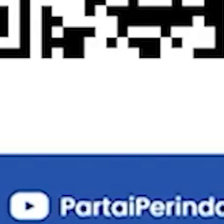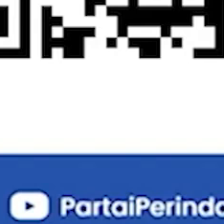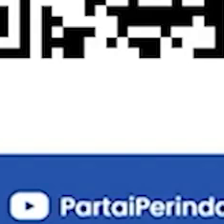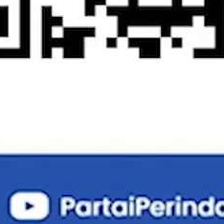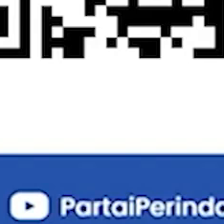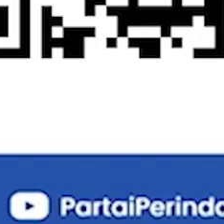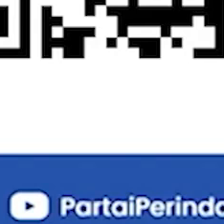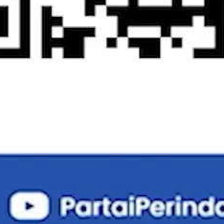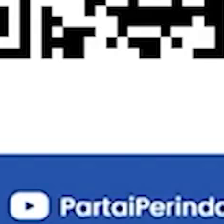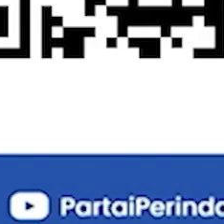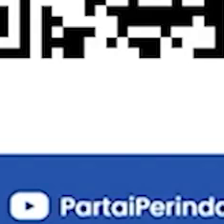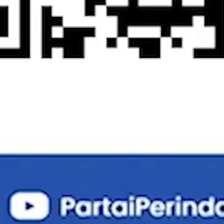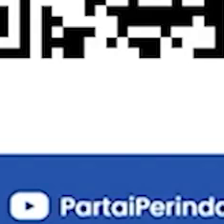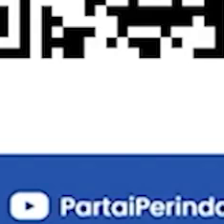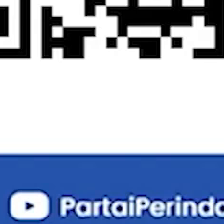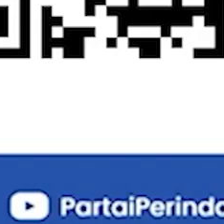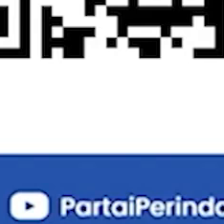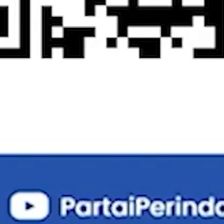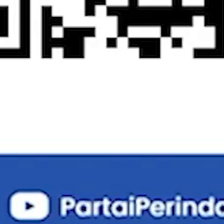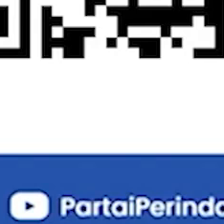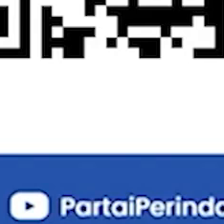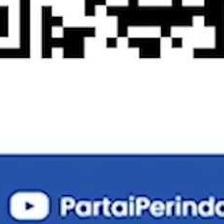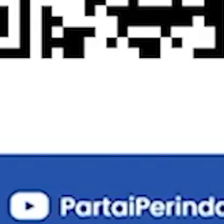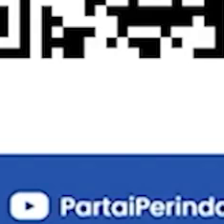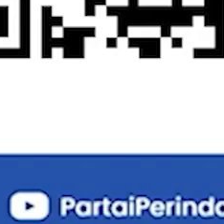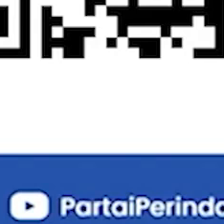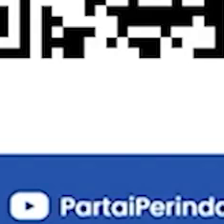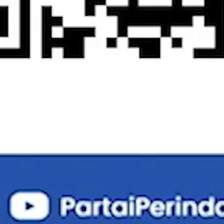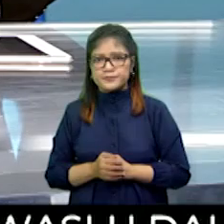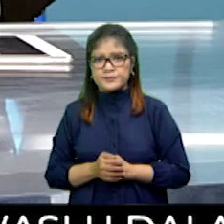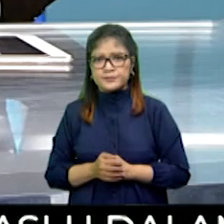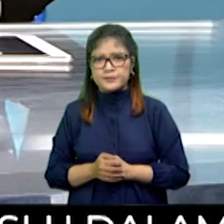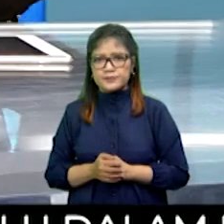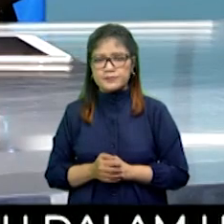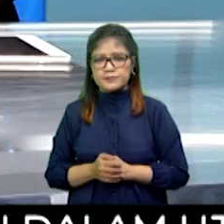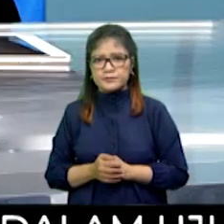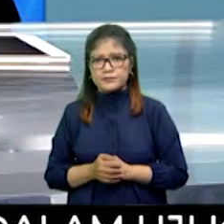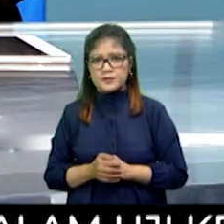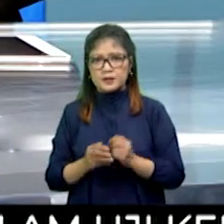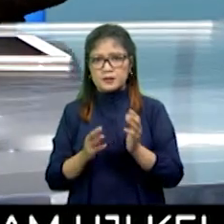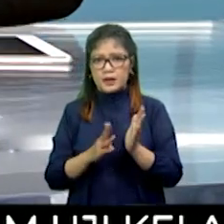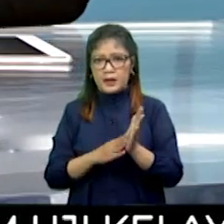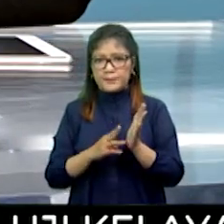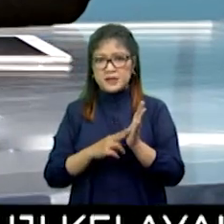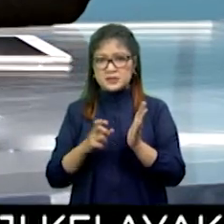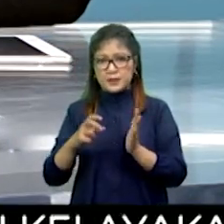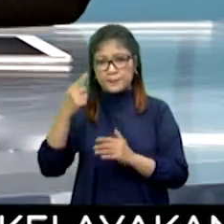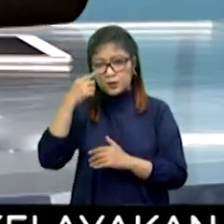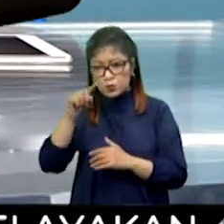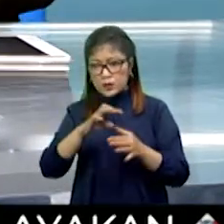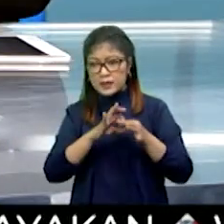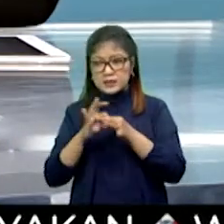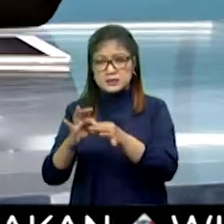Hai tertutup Baik pemirsa kita beralih ke informasi selanjutnya